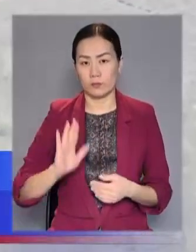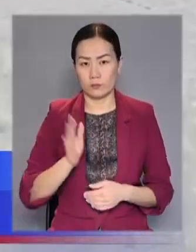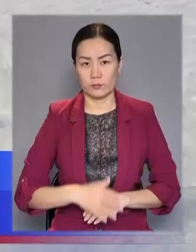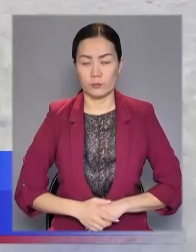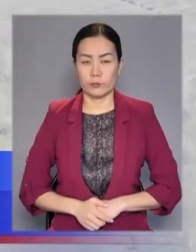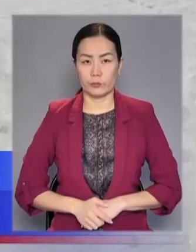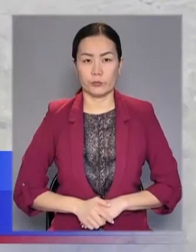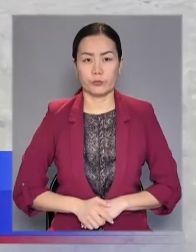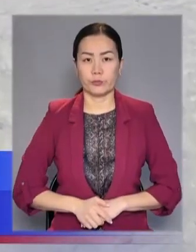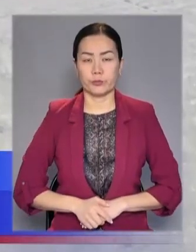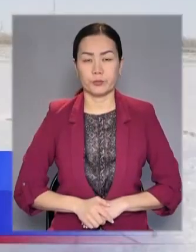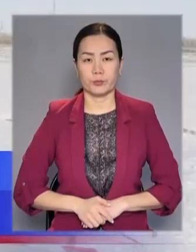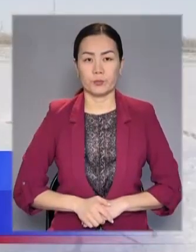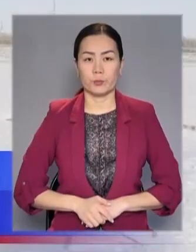бермек.